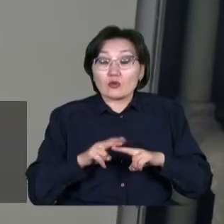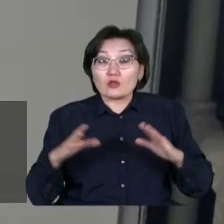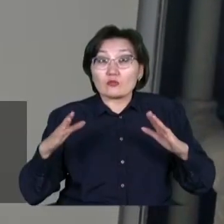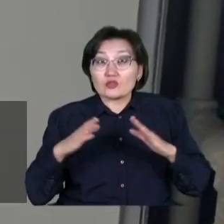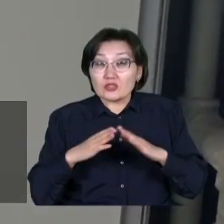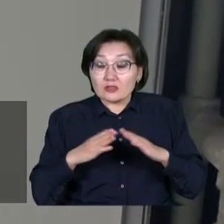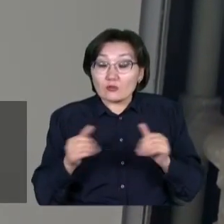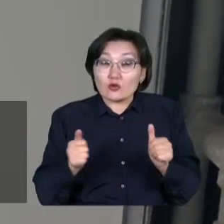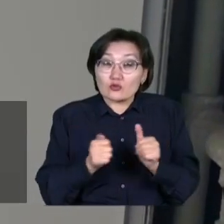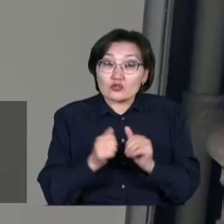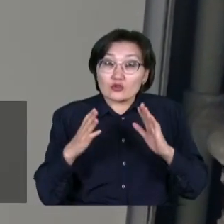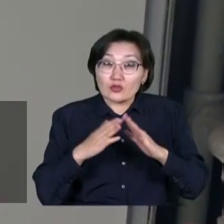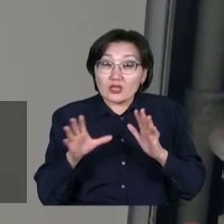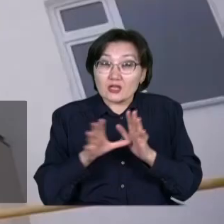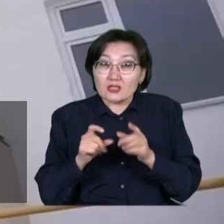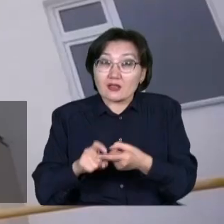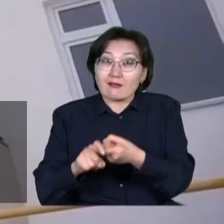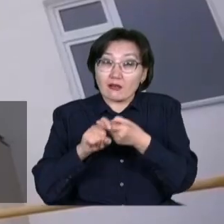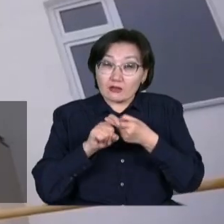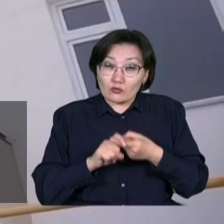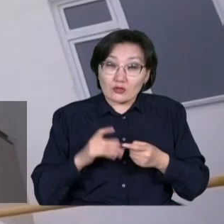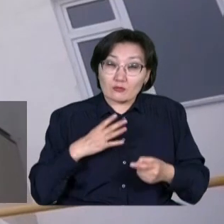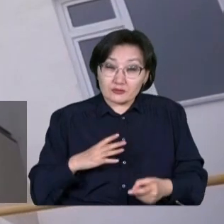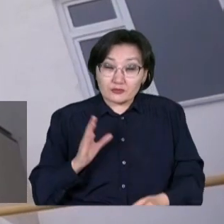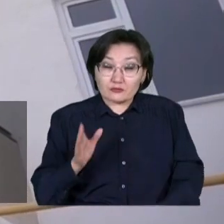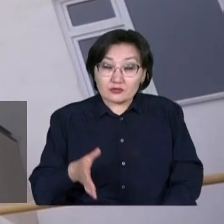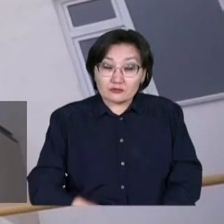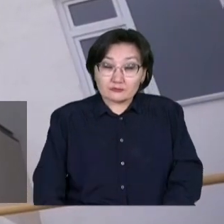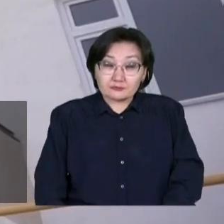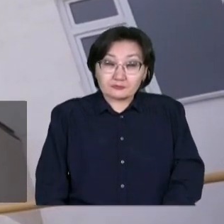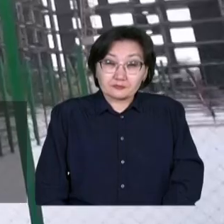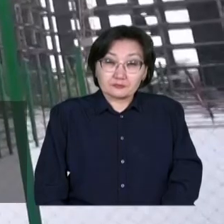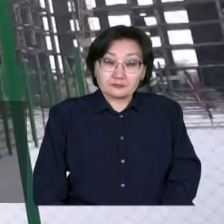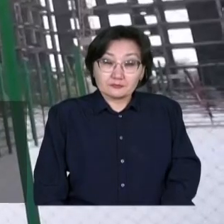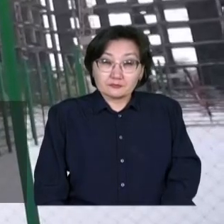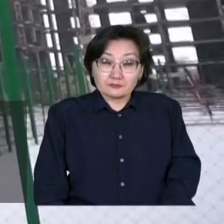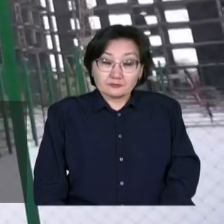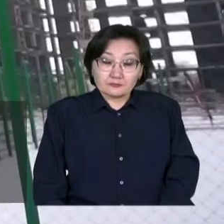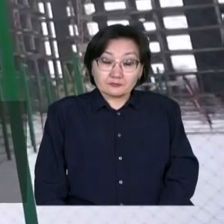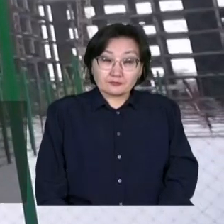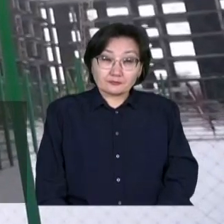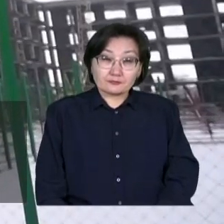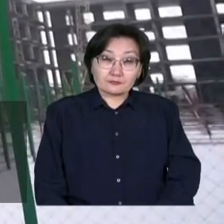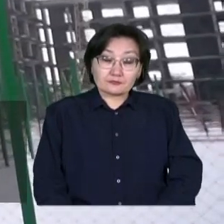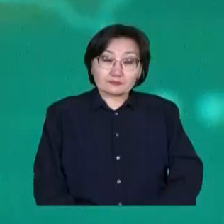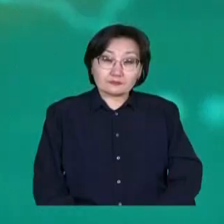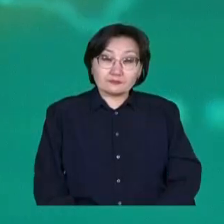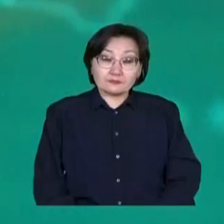трансформаторына қосыла тұруға мәжбүр. Нұрғиса Қаржаубай, Мержан Бейсенбай, Алматы телеарнасы, Жамбыл